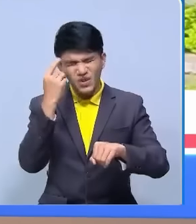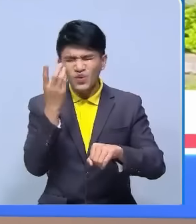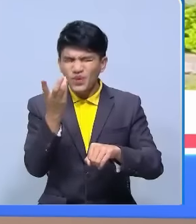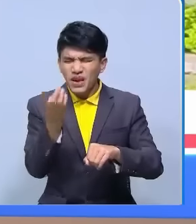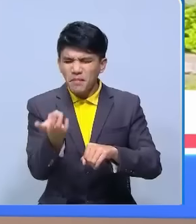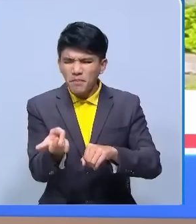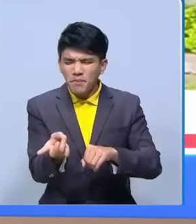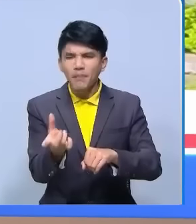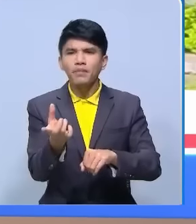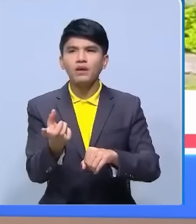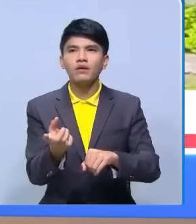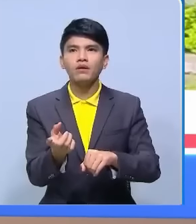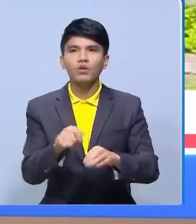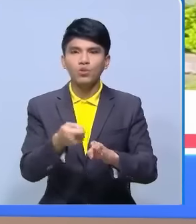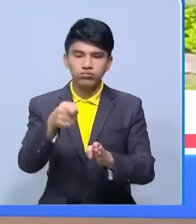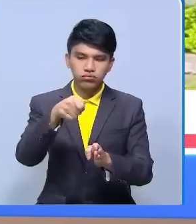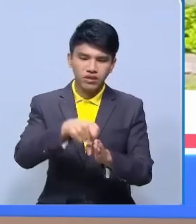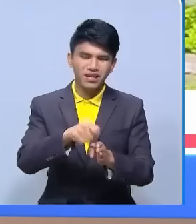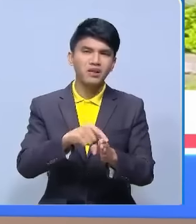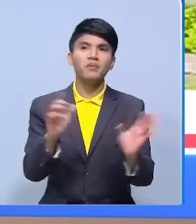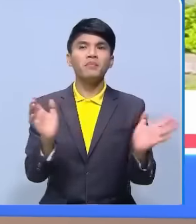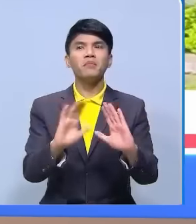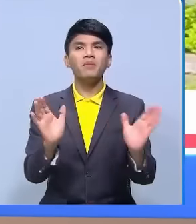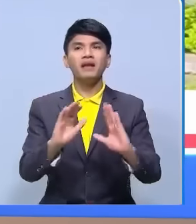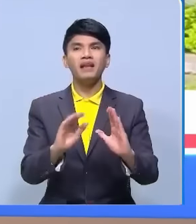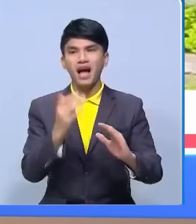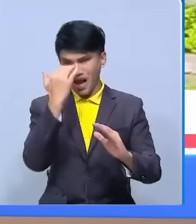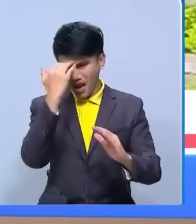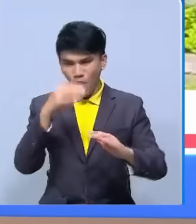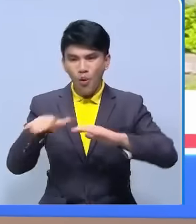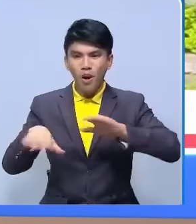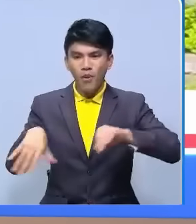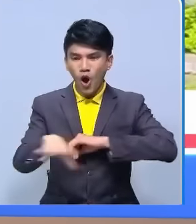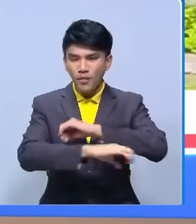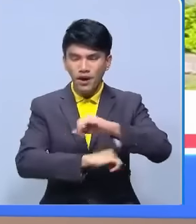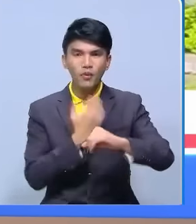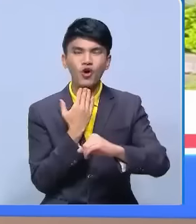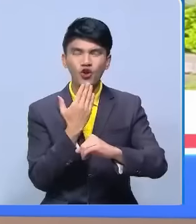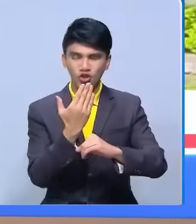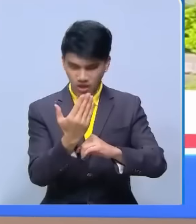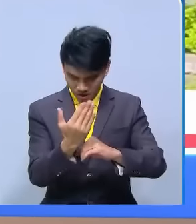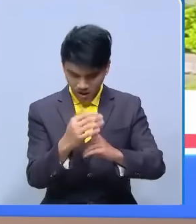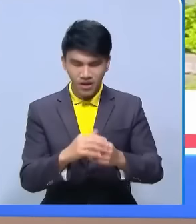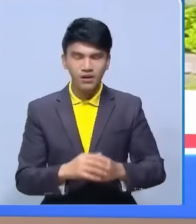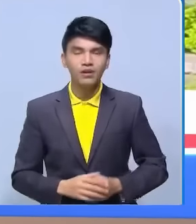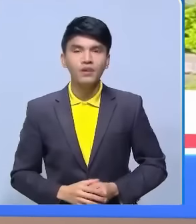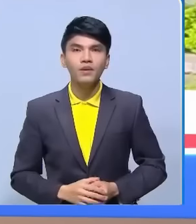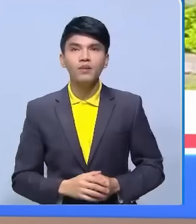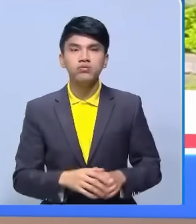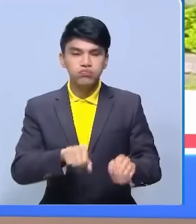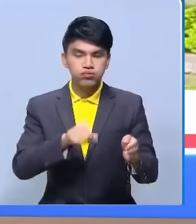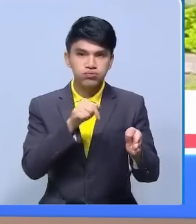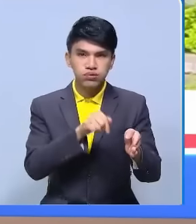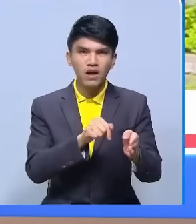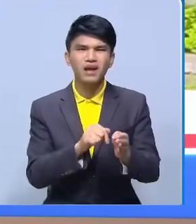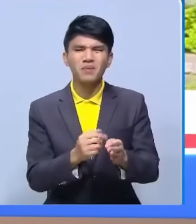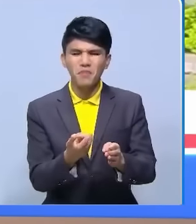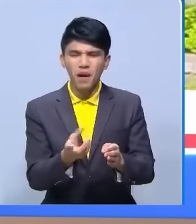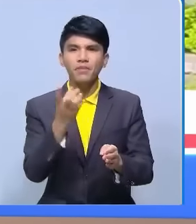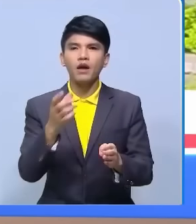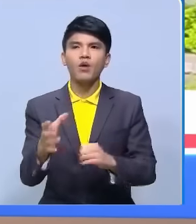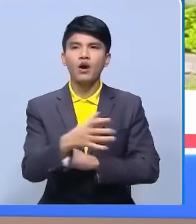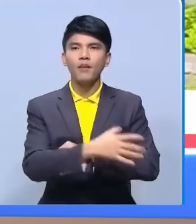นึงอมาได้ากุญแจไวได้มันพร้อมจะ่อรถเราตลอดเวลาเลยให้สอนใจไวว่าห่างรถเรา 2วินาทีมันเอาไป